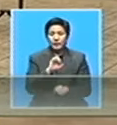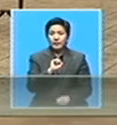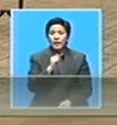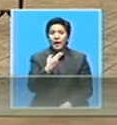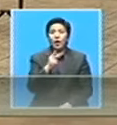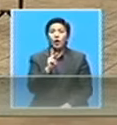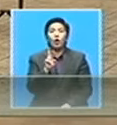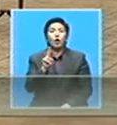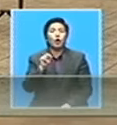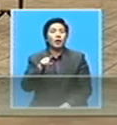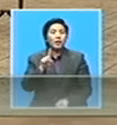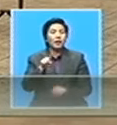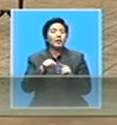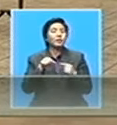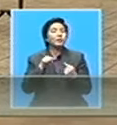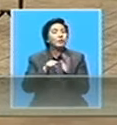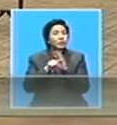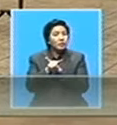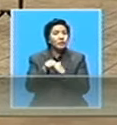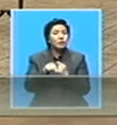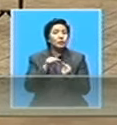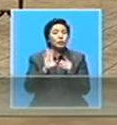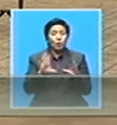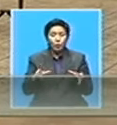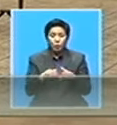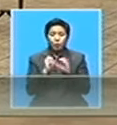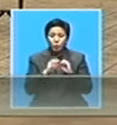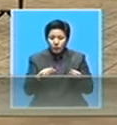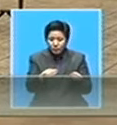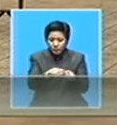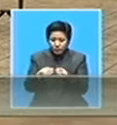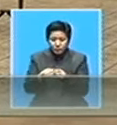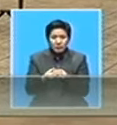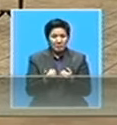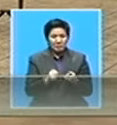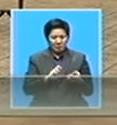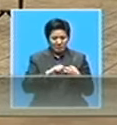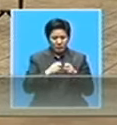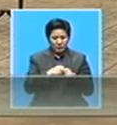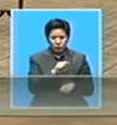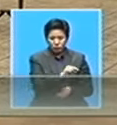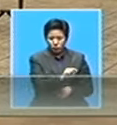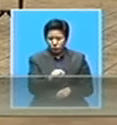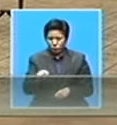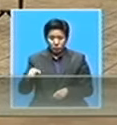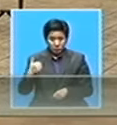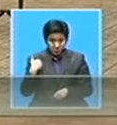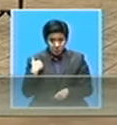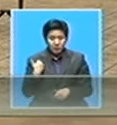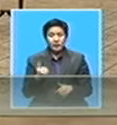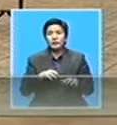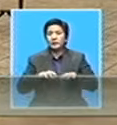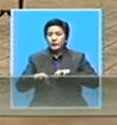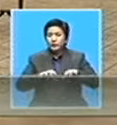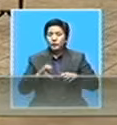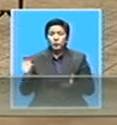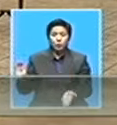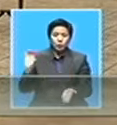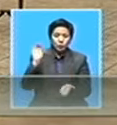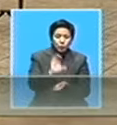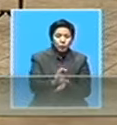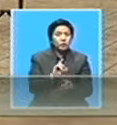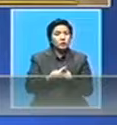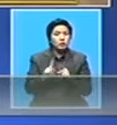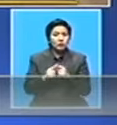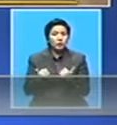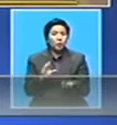ว่าการเข้ามาบริหารประเทศของคณะรักษาความสงบแห่งชาติหรือคสช.และรัฐบาลในปัจจุบันนั้นวัตถุประสงค์หลักคือการยุ